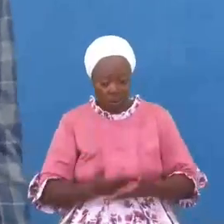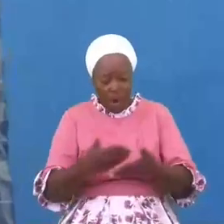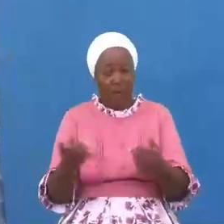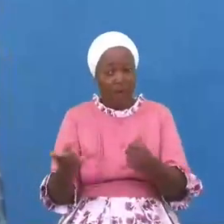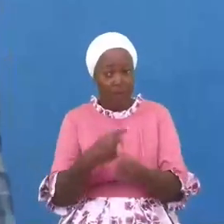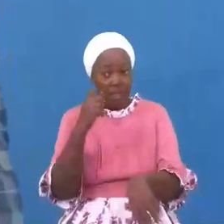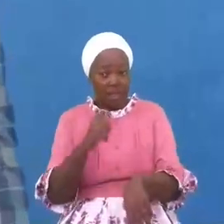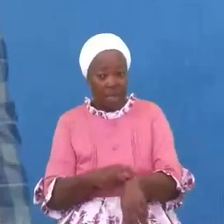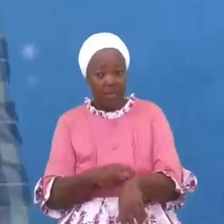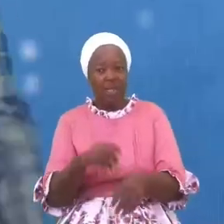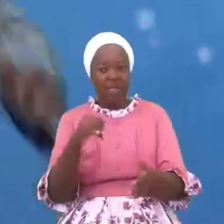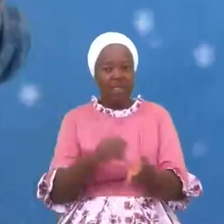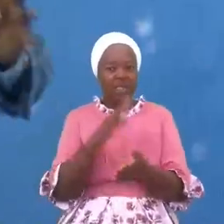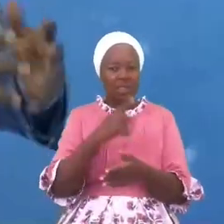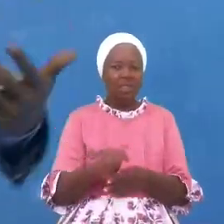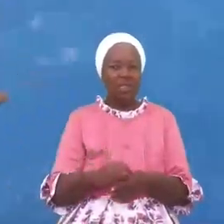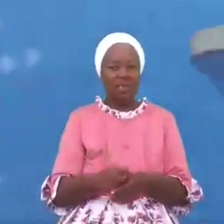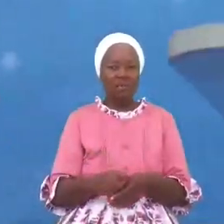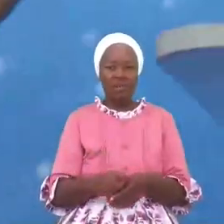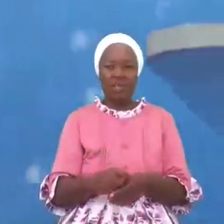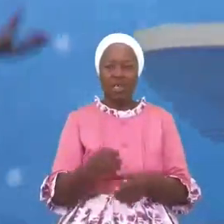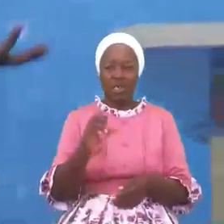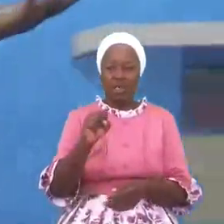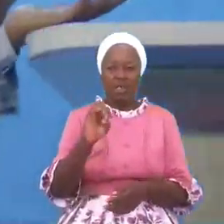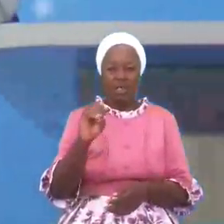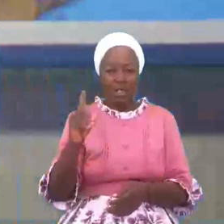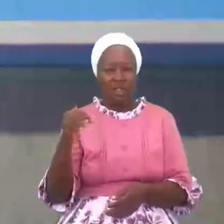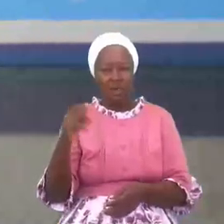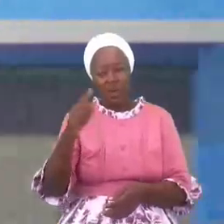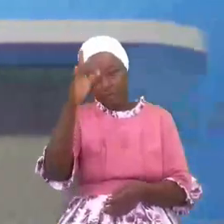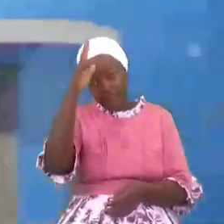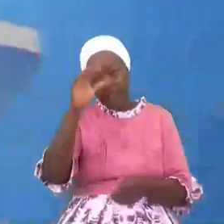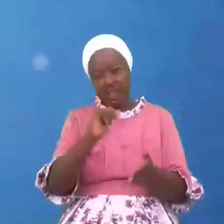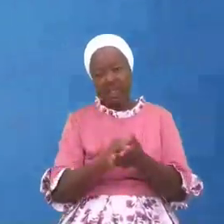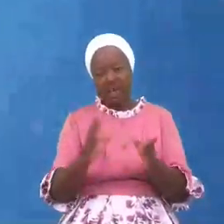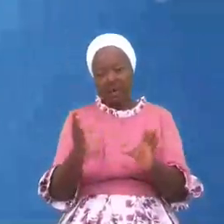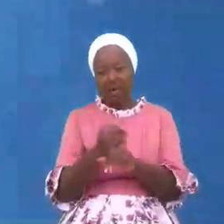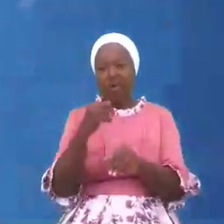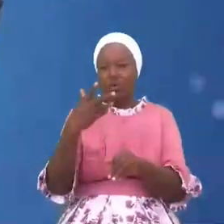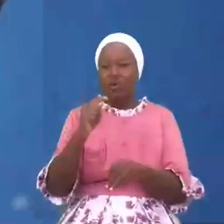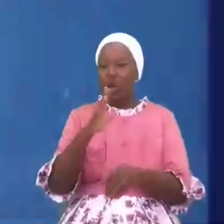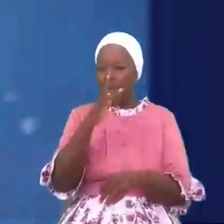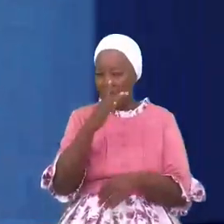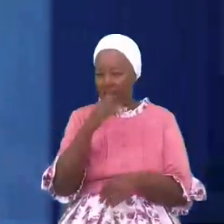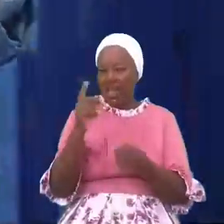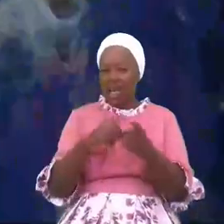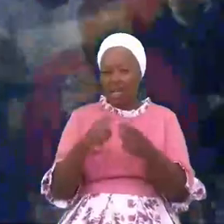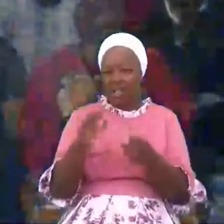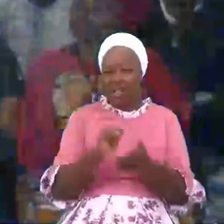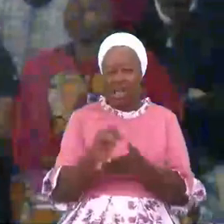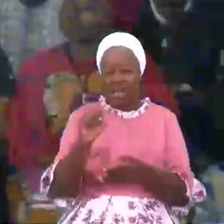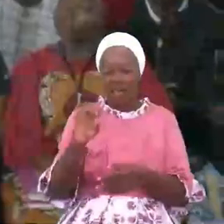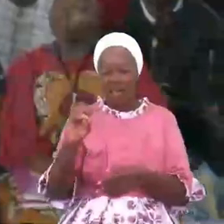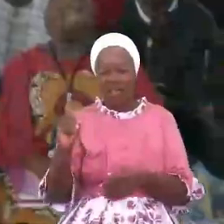premièrement, c'est la semence du père qui est venu chez la mère, et parfois